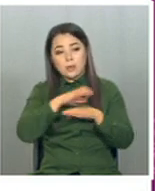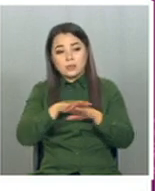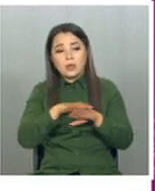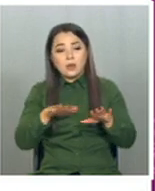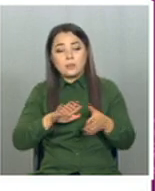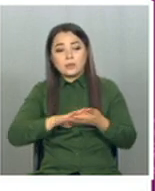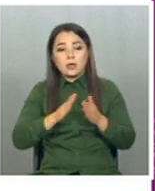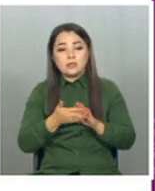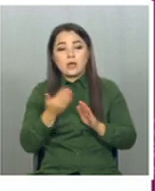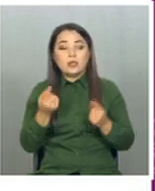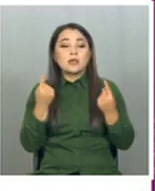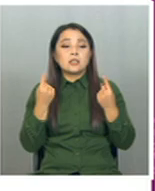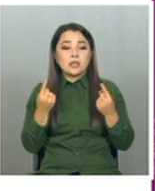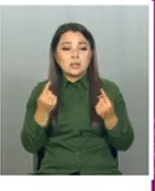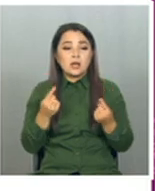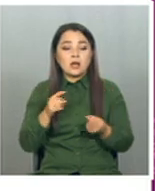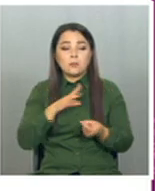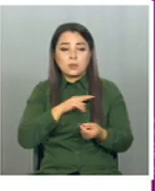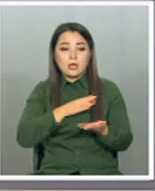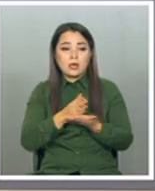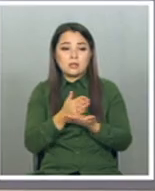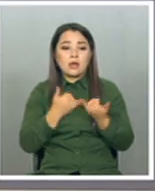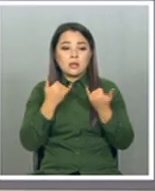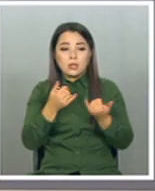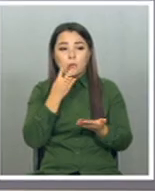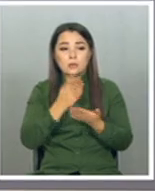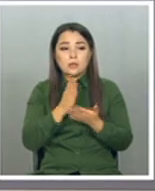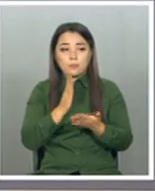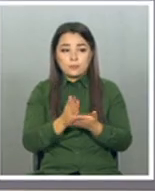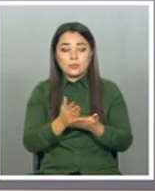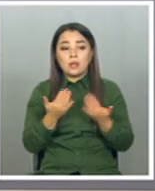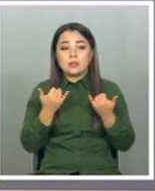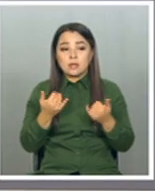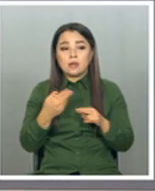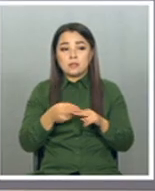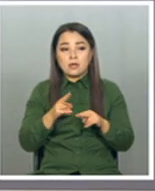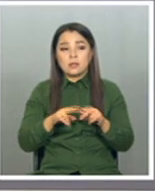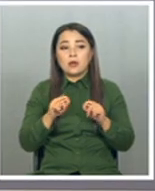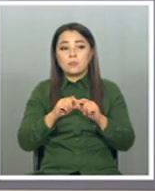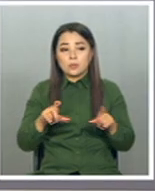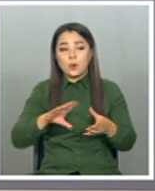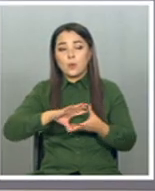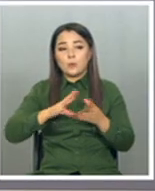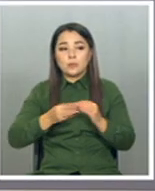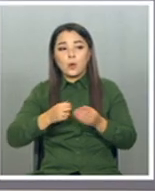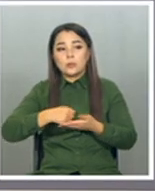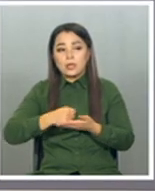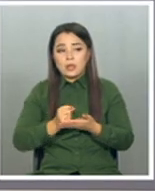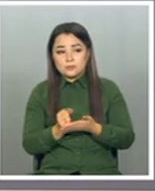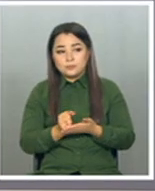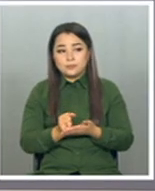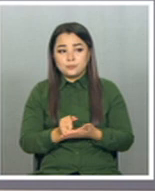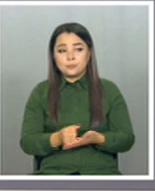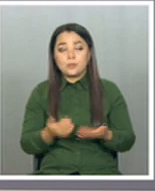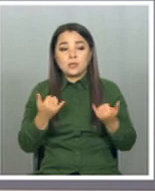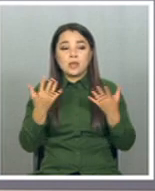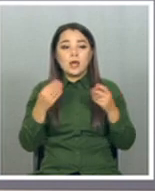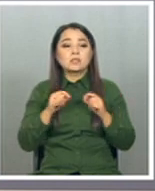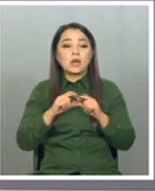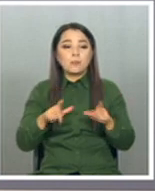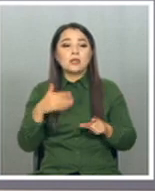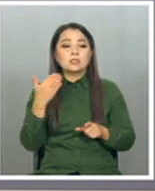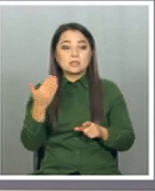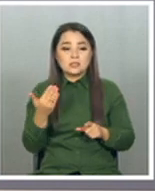тұрғысындағы ірі қайраткер екенін көрсетті. Енді сабағымызды қорытындылайық. Бүгінгі сабақта